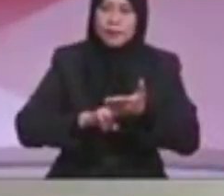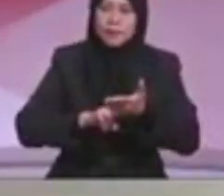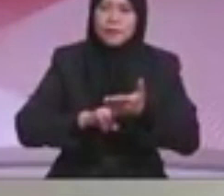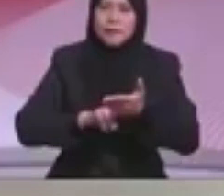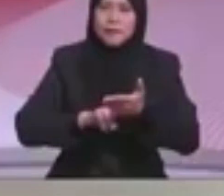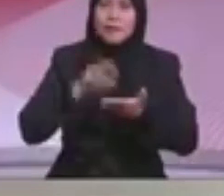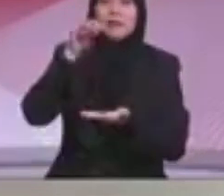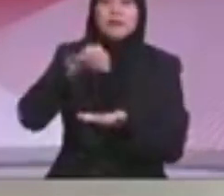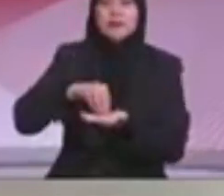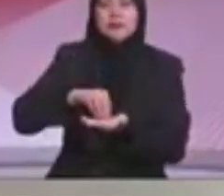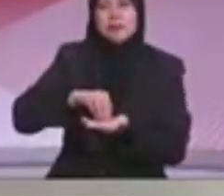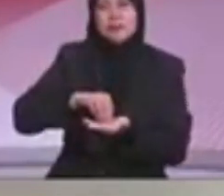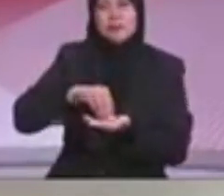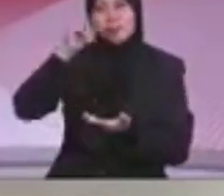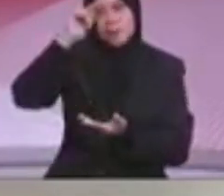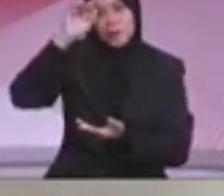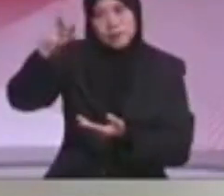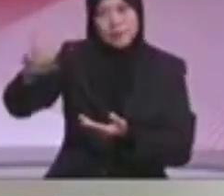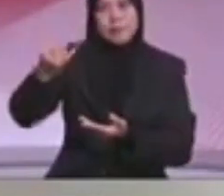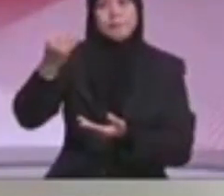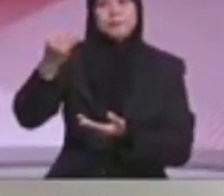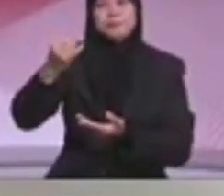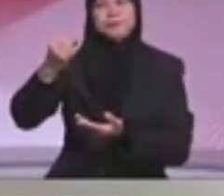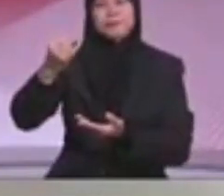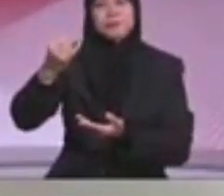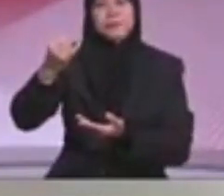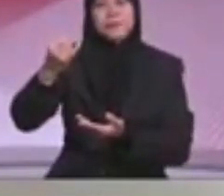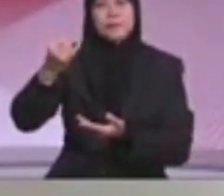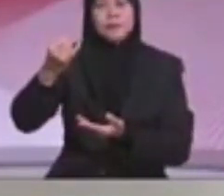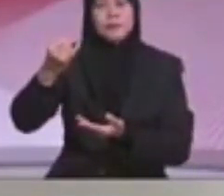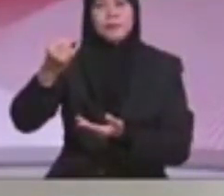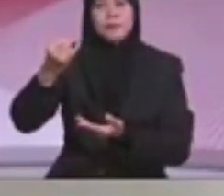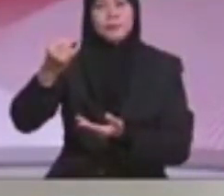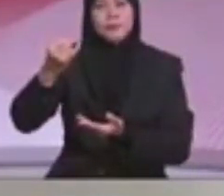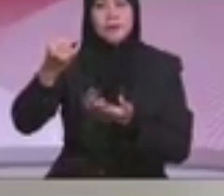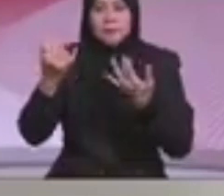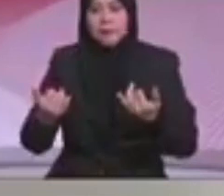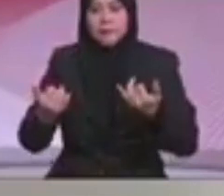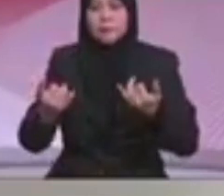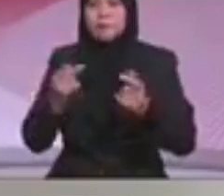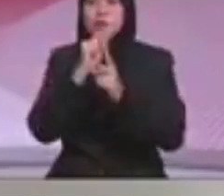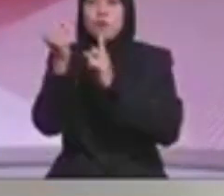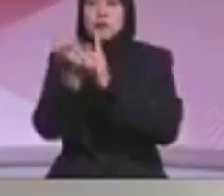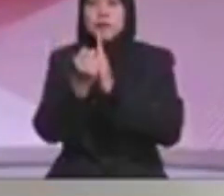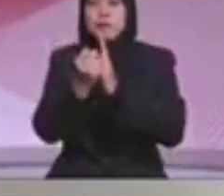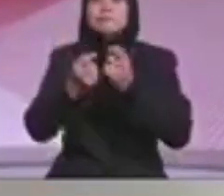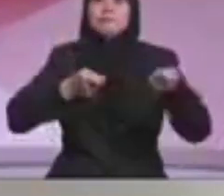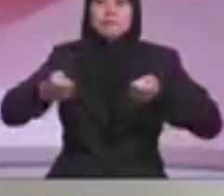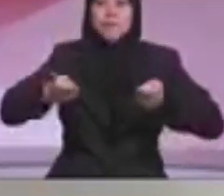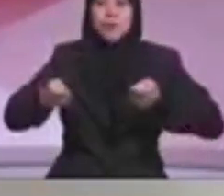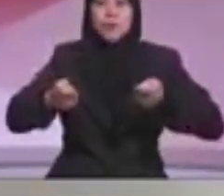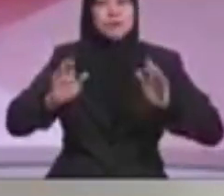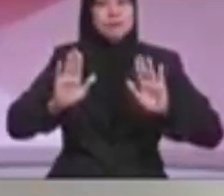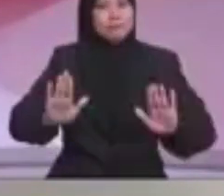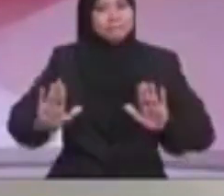seluruh wilayah ini, iaitu di Putrajaya, dan keadaan adalah terkawal.